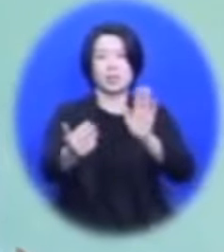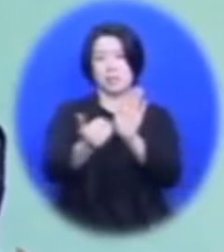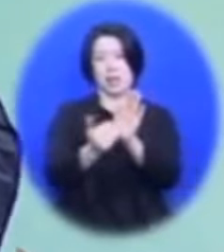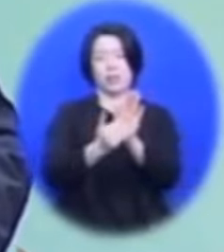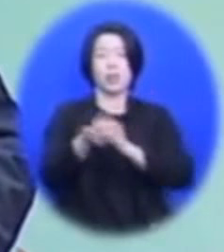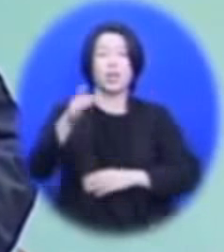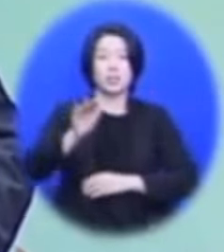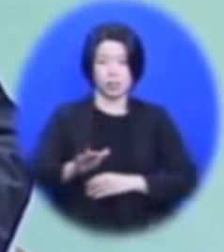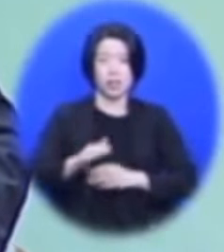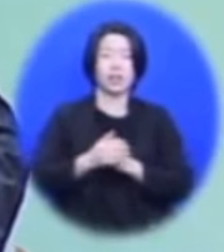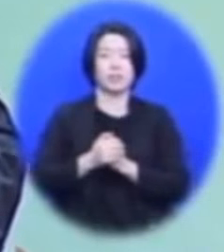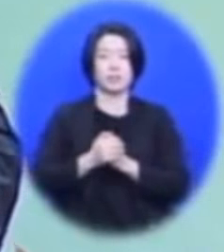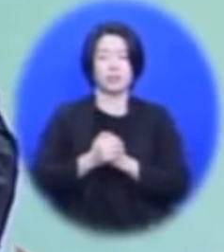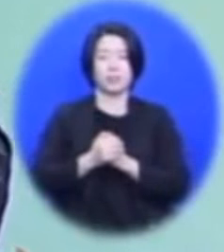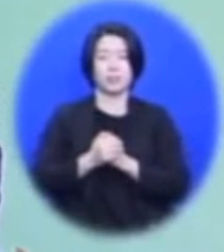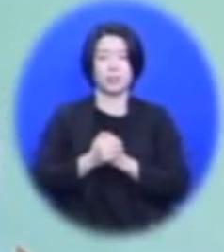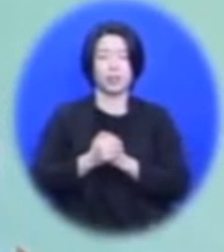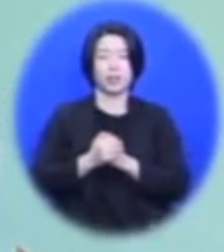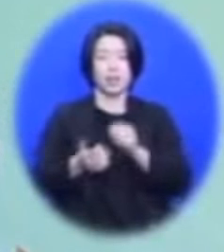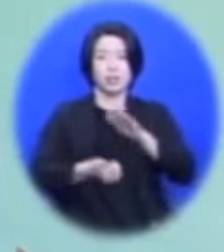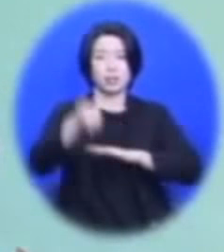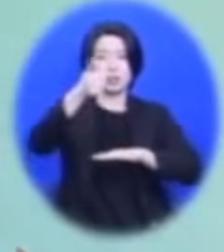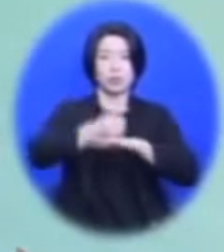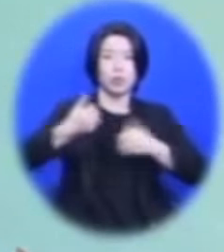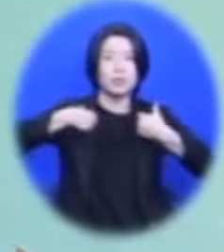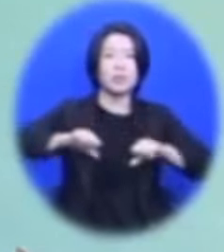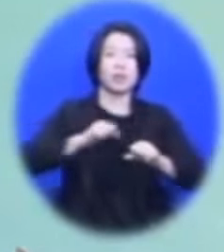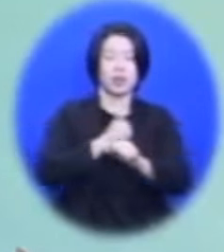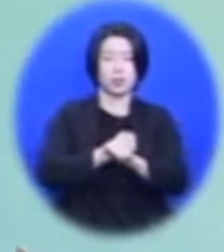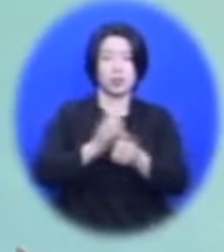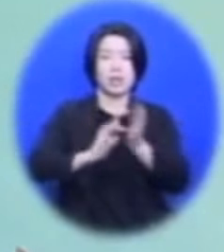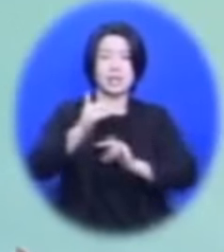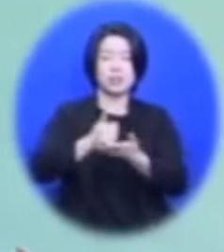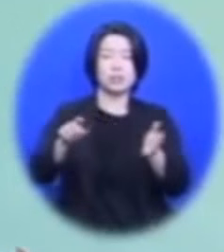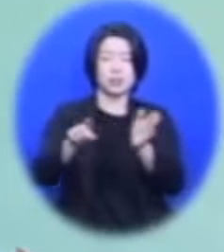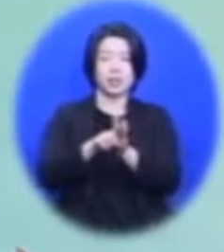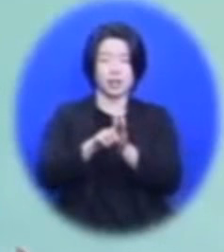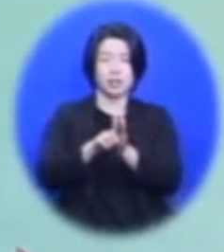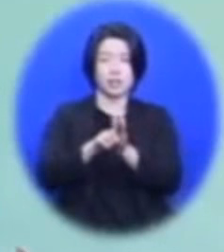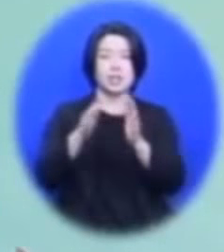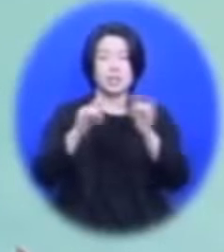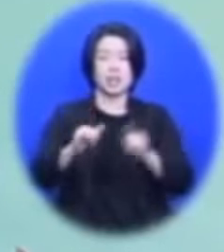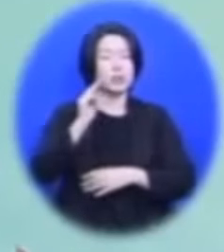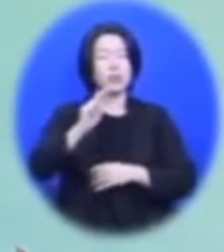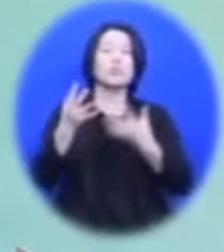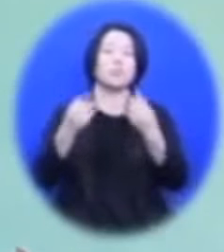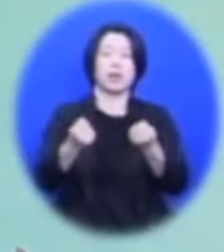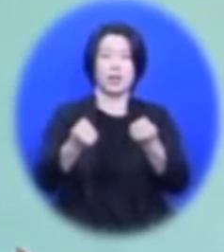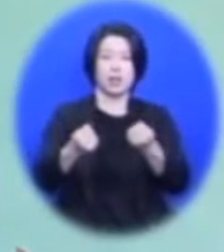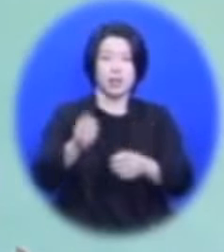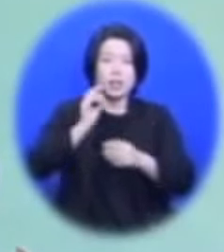그런데 출세를 포기하고 예수 믿겠다는 사람이 너무 많은 거예요.